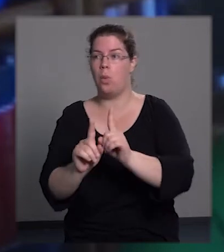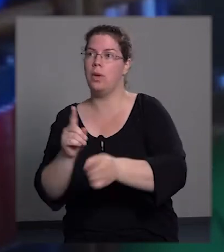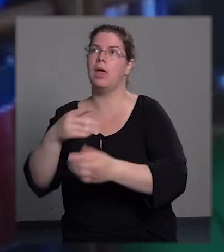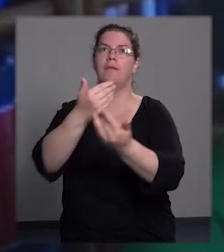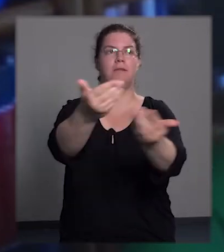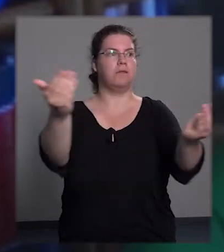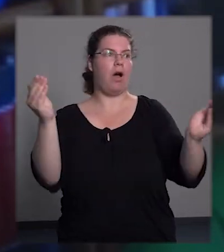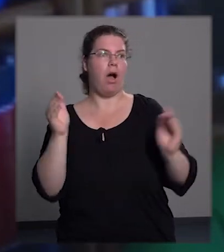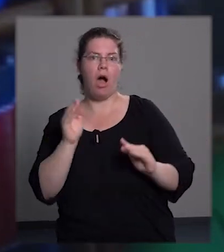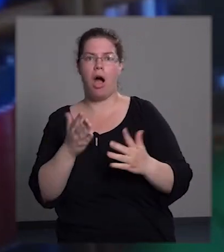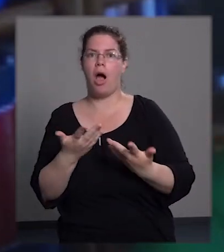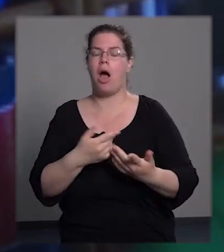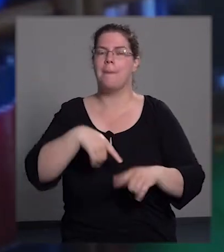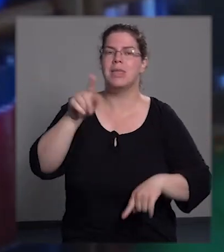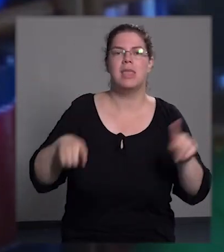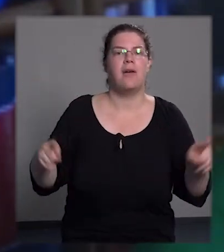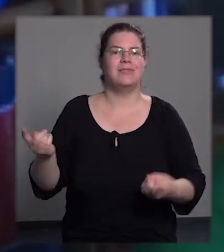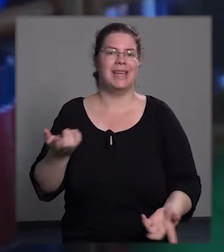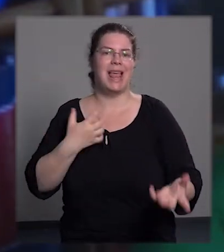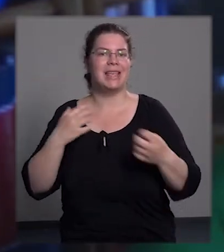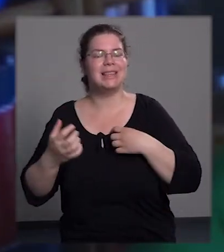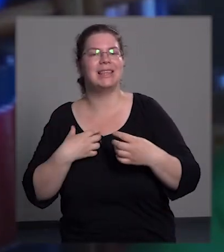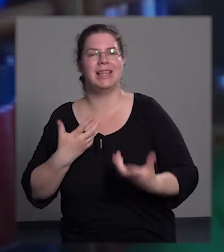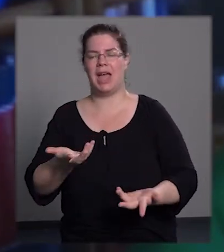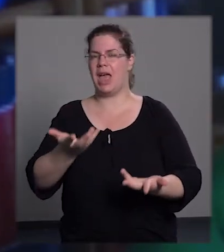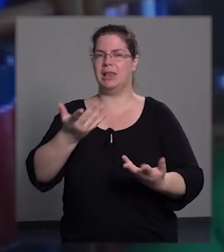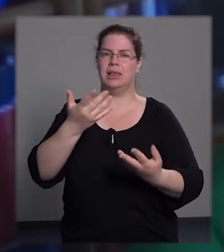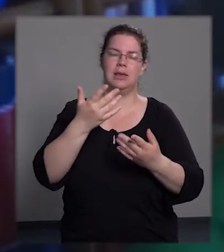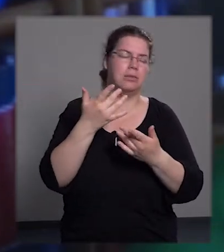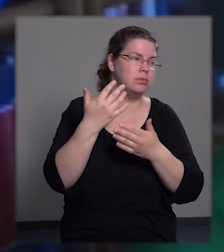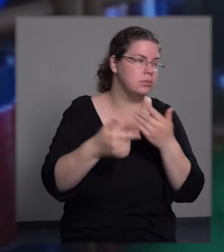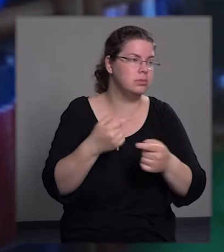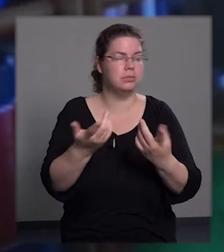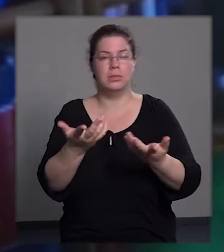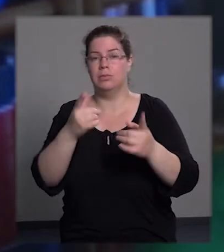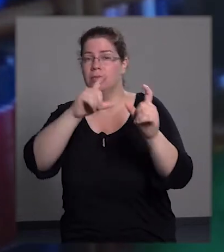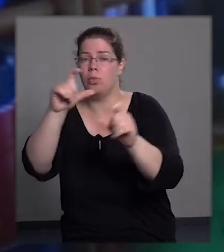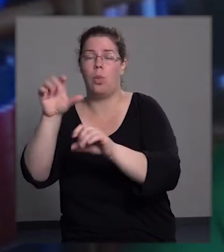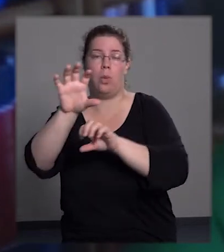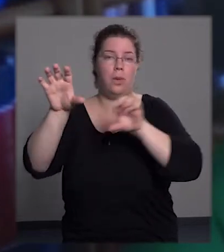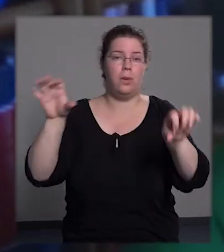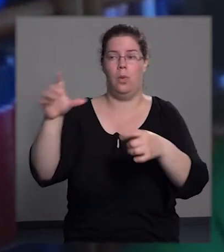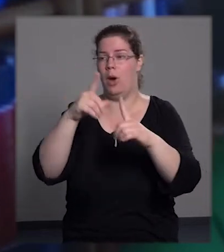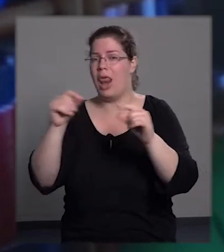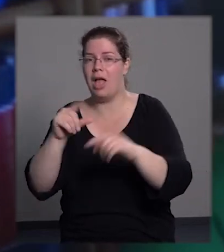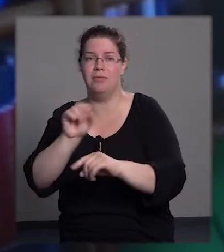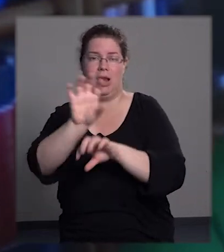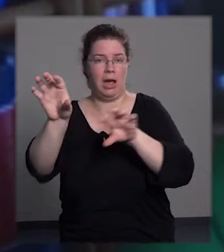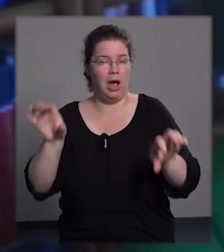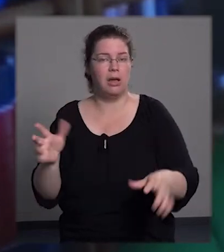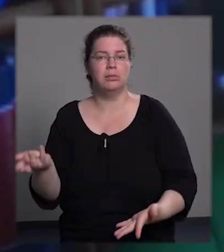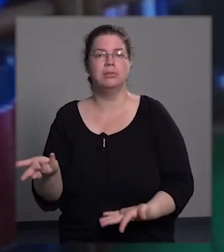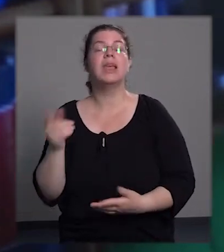van mindenféle színházi erekjével, fotóval, levelekkel, nagyon-nagyon kellemes, viszont